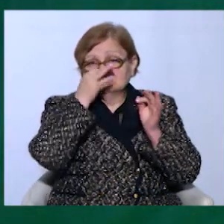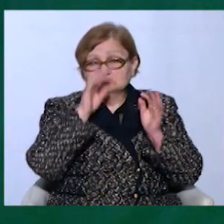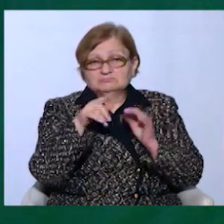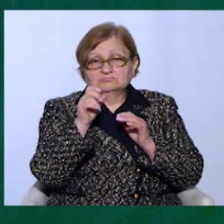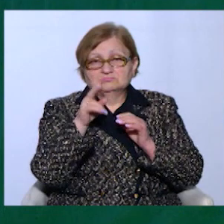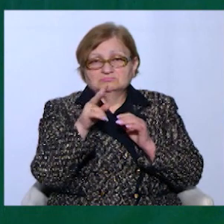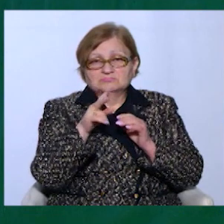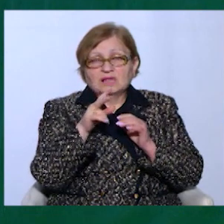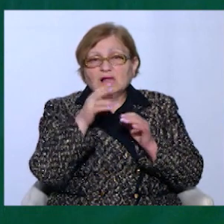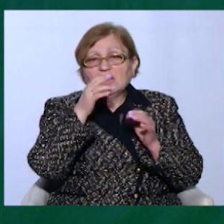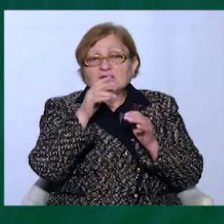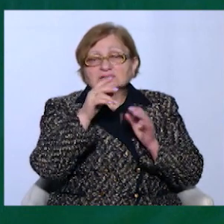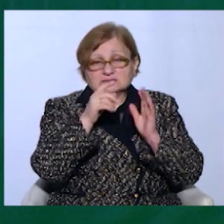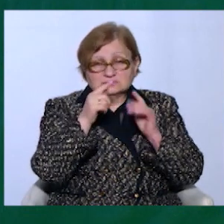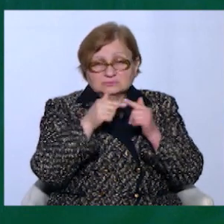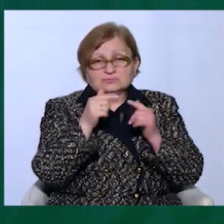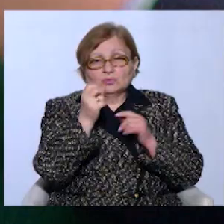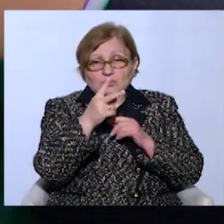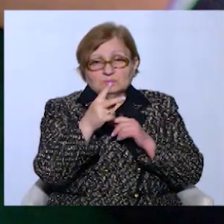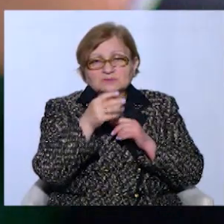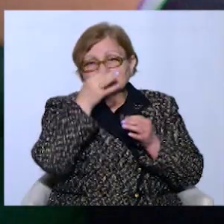და ნაშთი არისო.